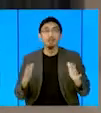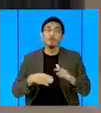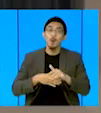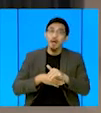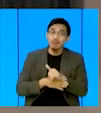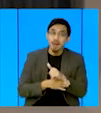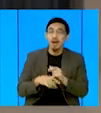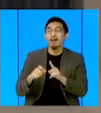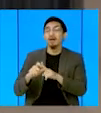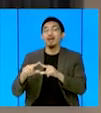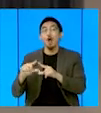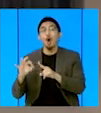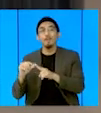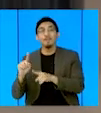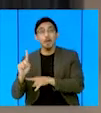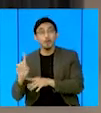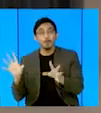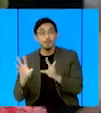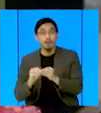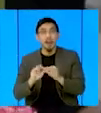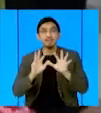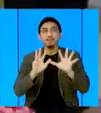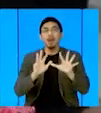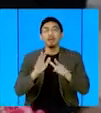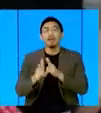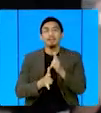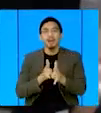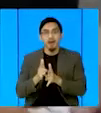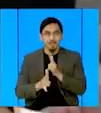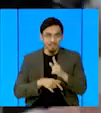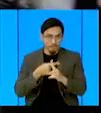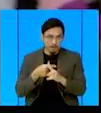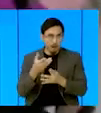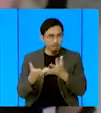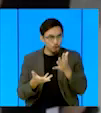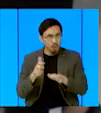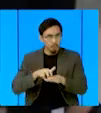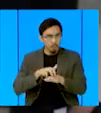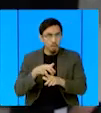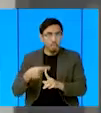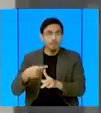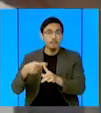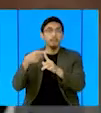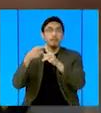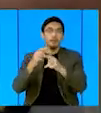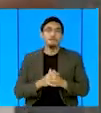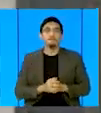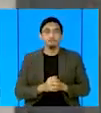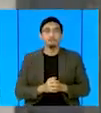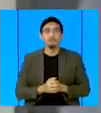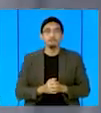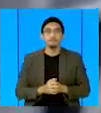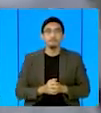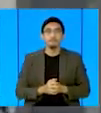1 juga mengoperasikan 9 KA tambahan mengantisipasi lonjakan penumpang. Dari Jakarta, Anggita Maura, Ahmad